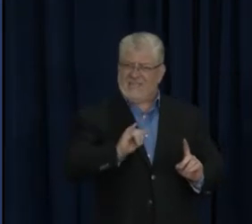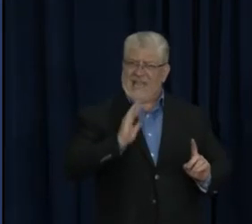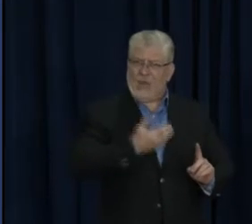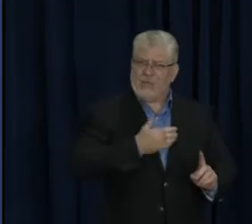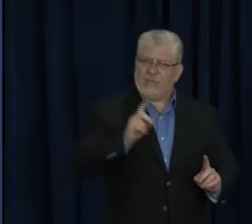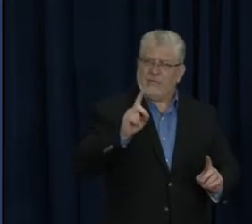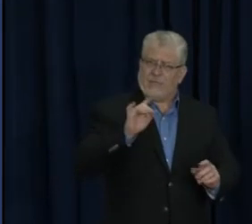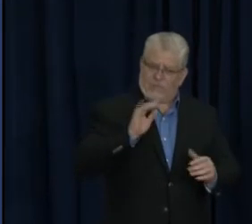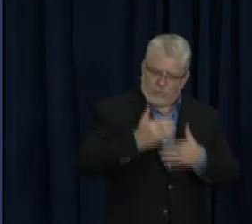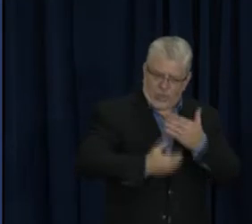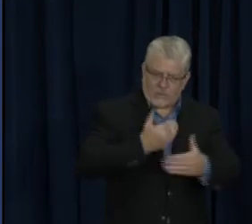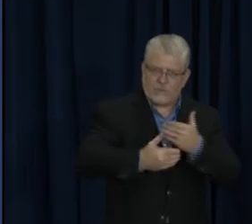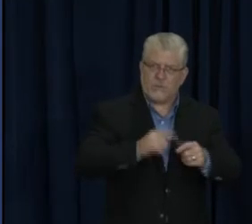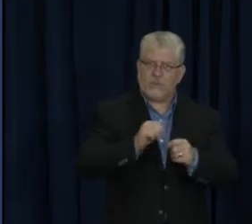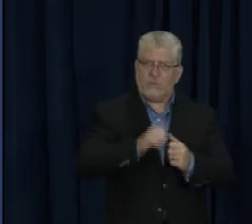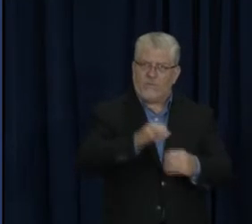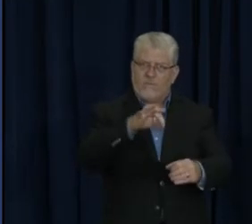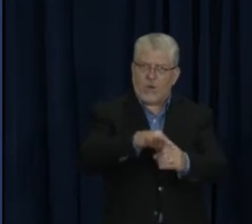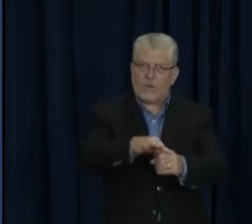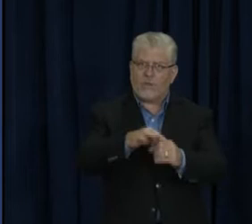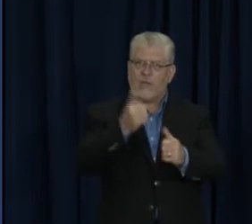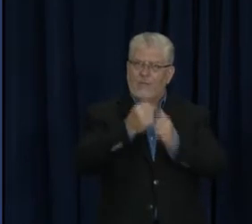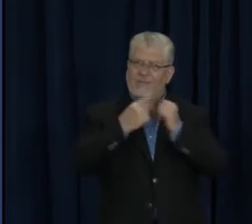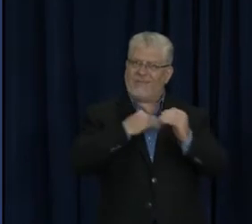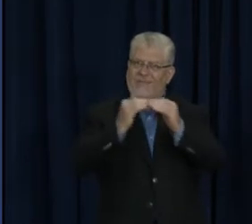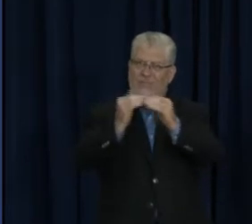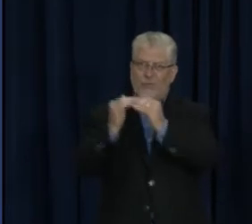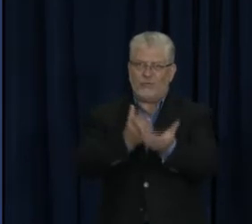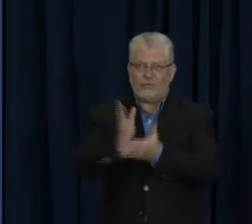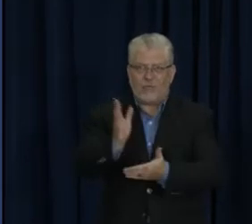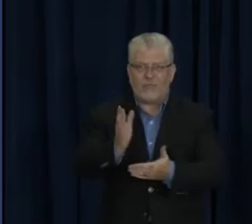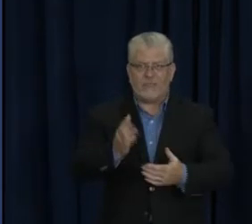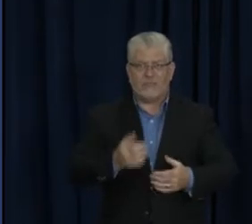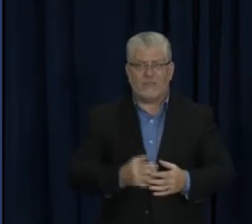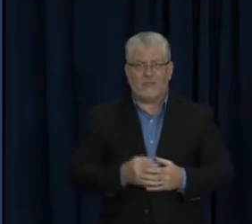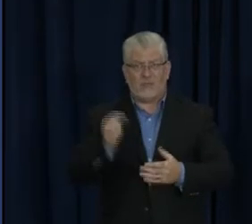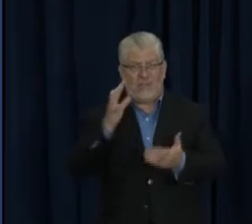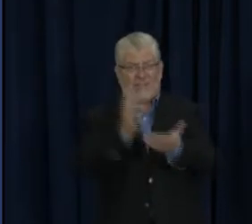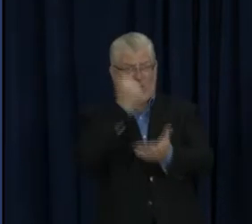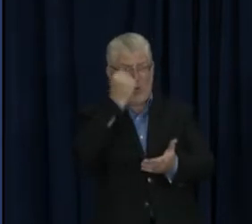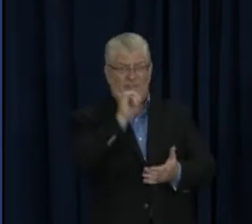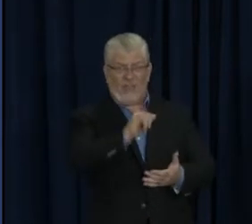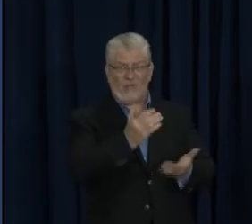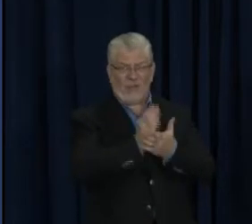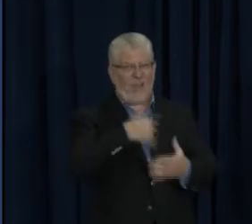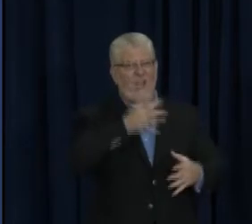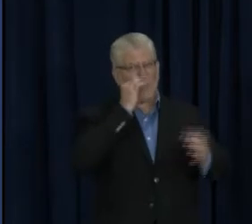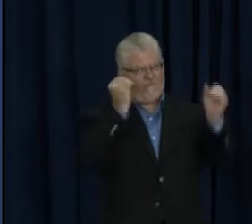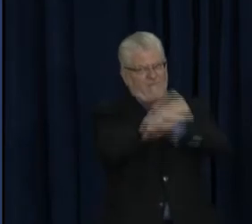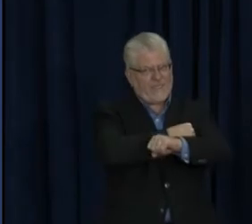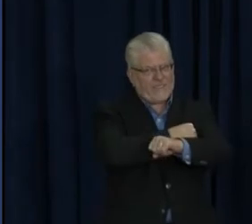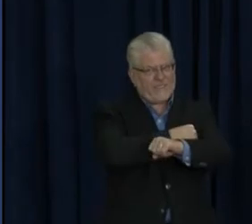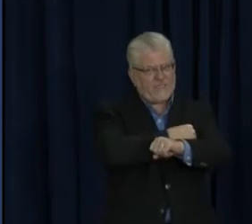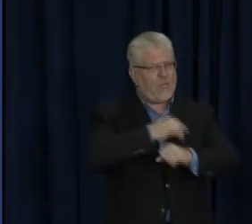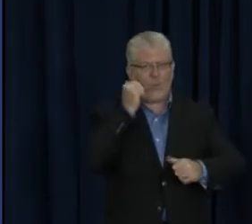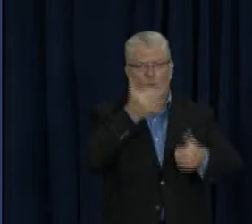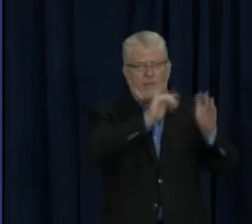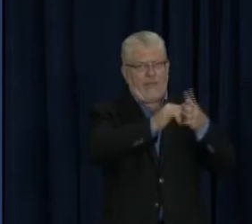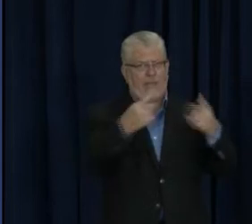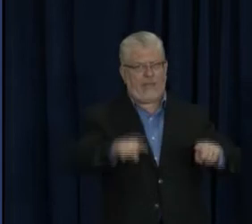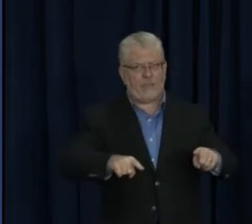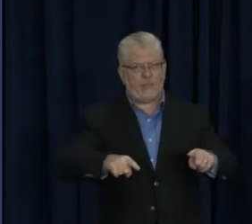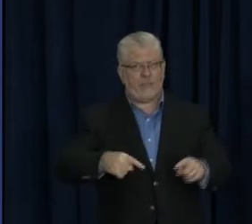ذلك دون إحراج ودون هجمات ودون أي تنمر، ويجب أن ندعم حريتنا